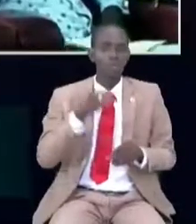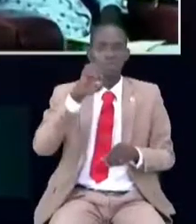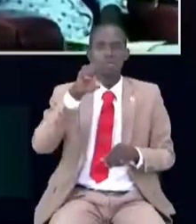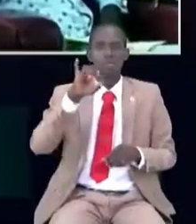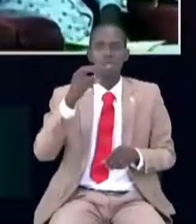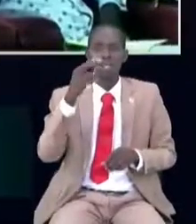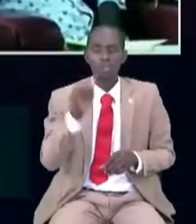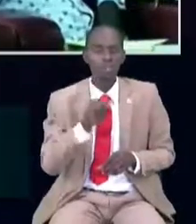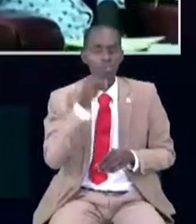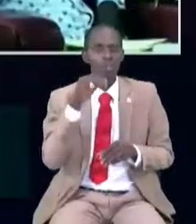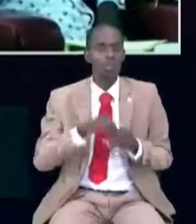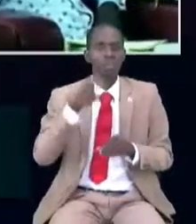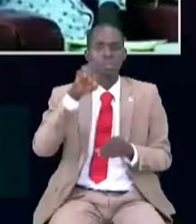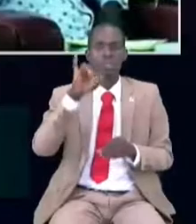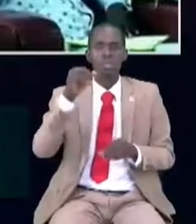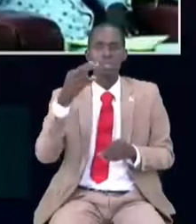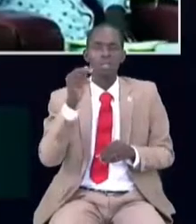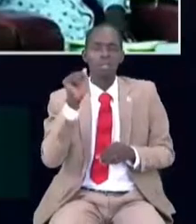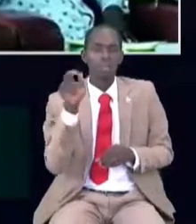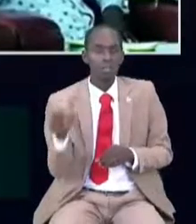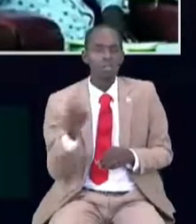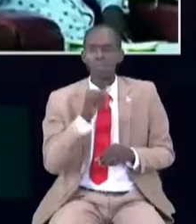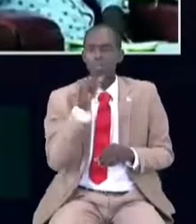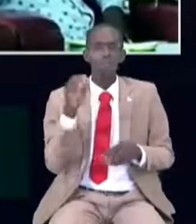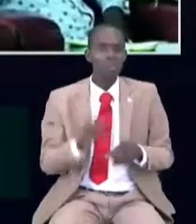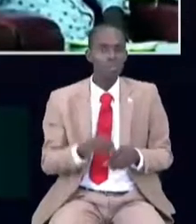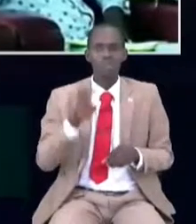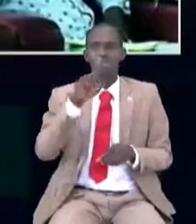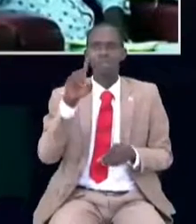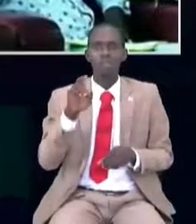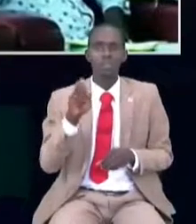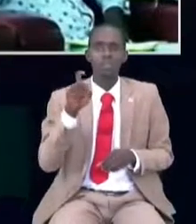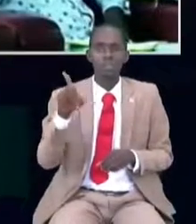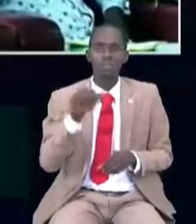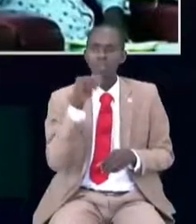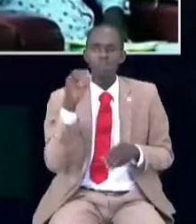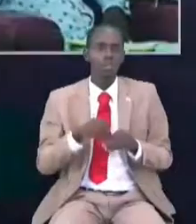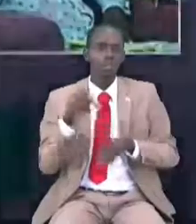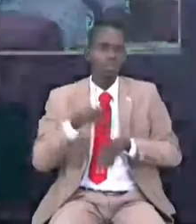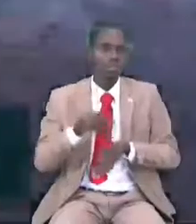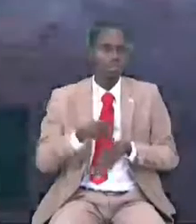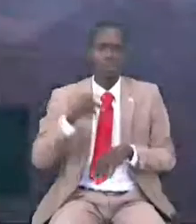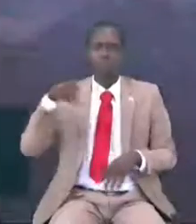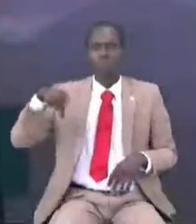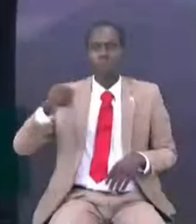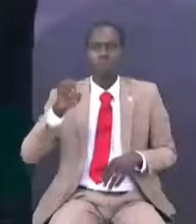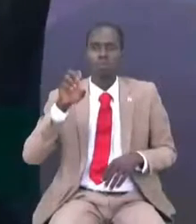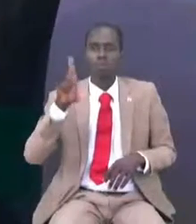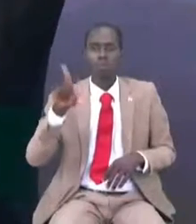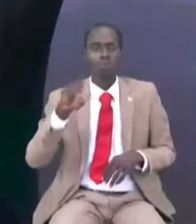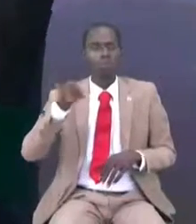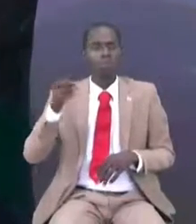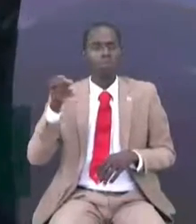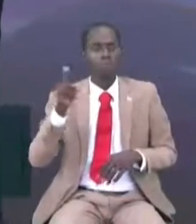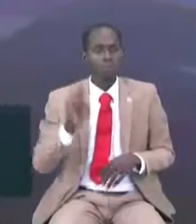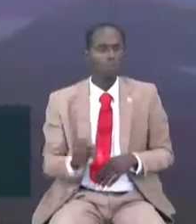Pierre, ni en Jean, mais en Christ seul. Et Christ était souverainement élevé, et maintenant, vous allez